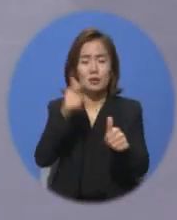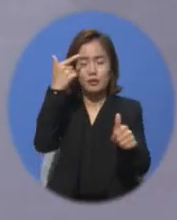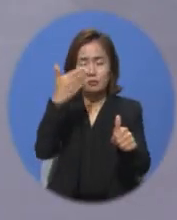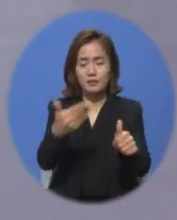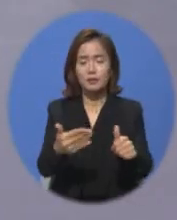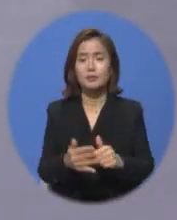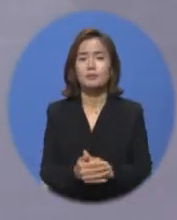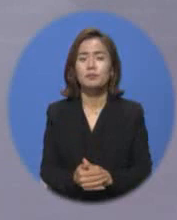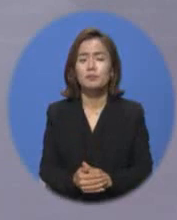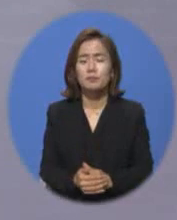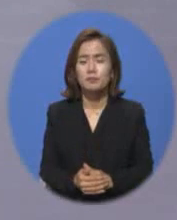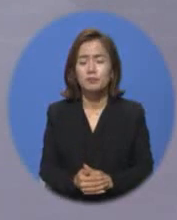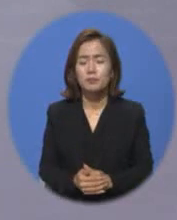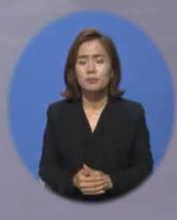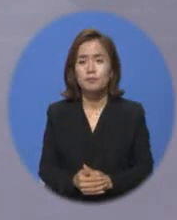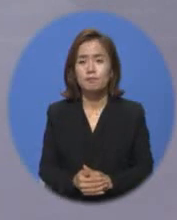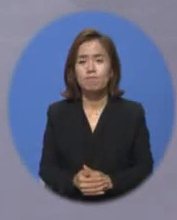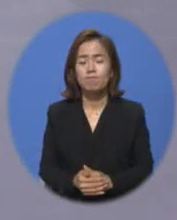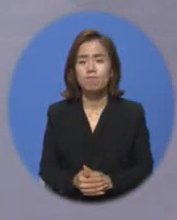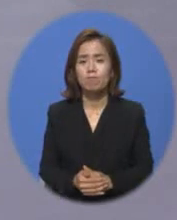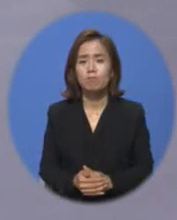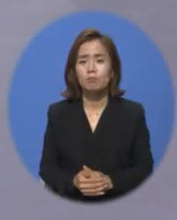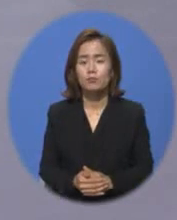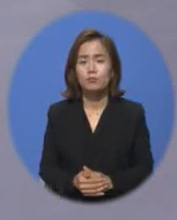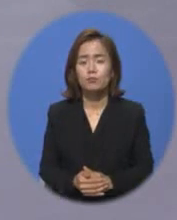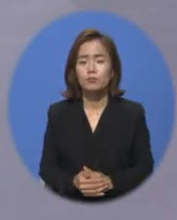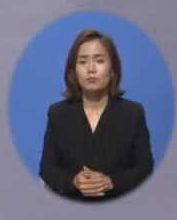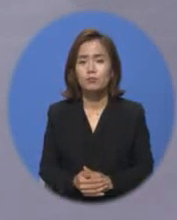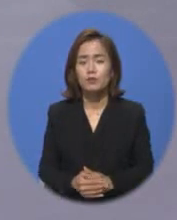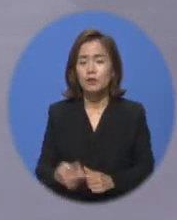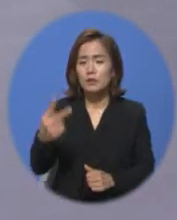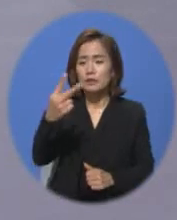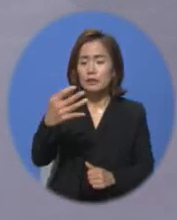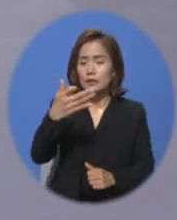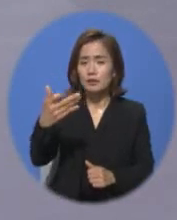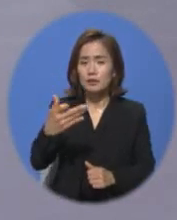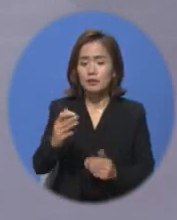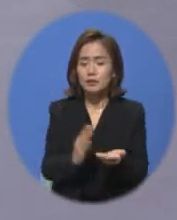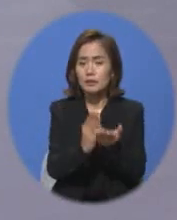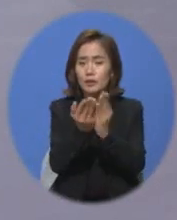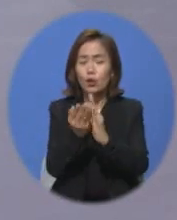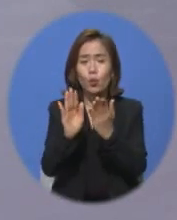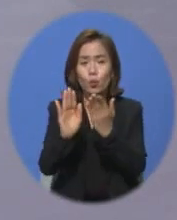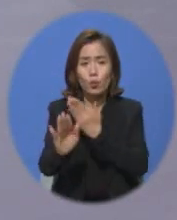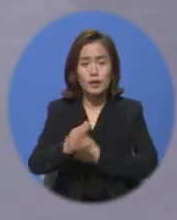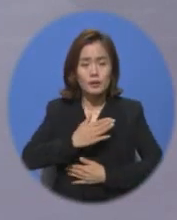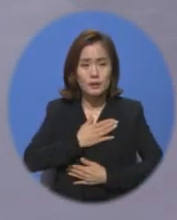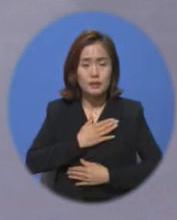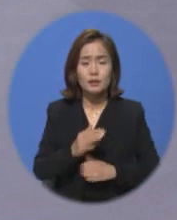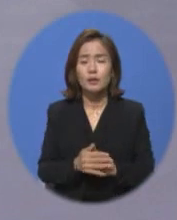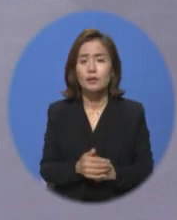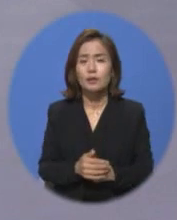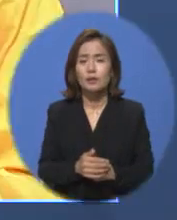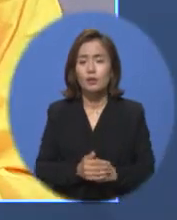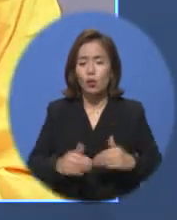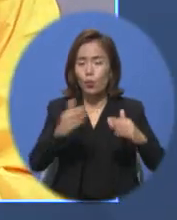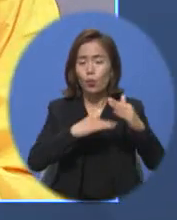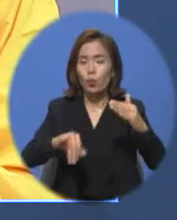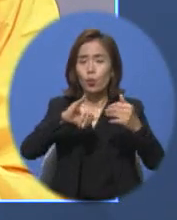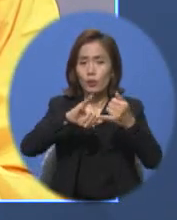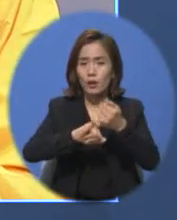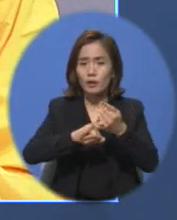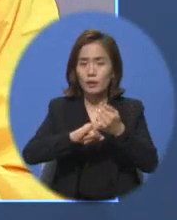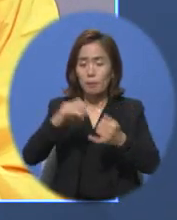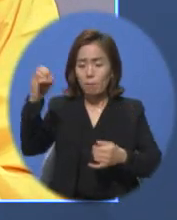하겠습니다 .흠. 앞서말씀드렸듯이, 2014년세월호참사이후저는 안전